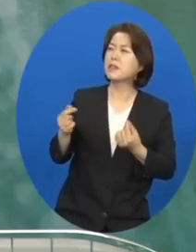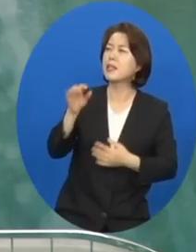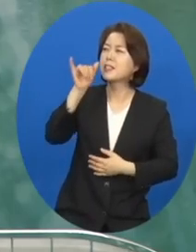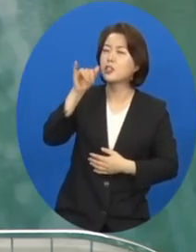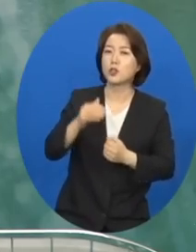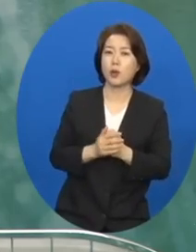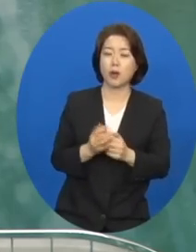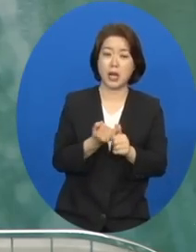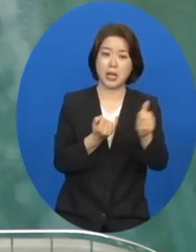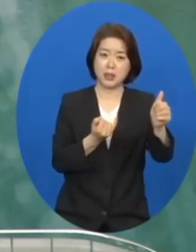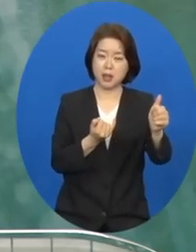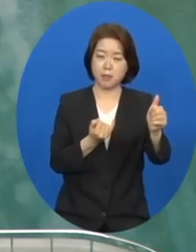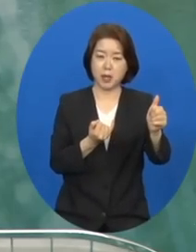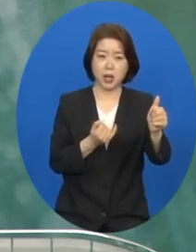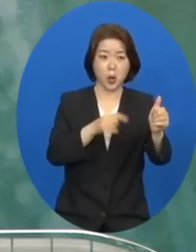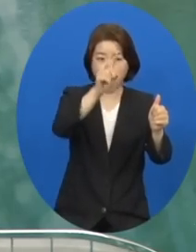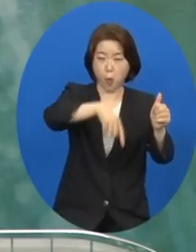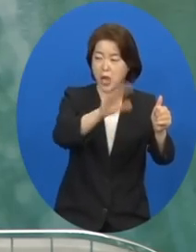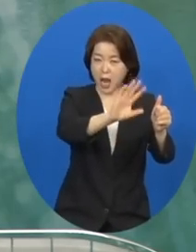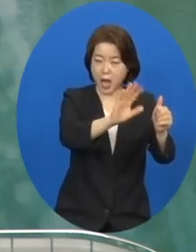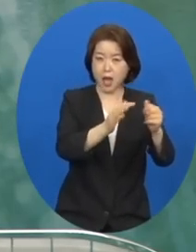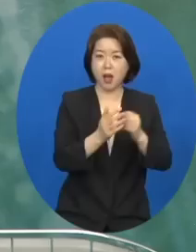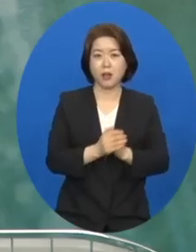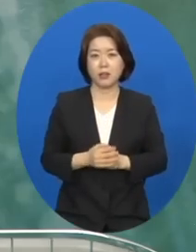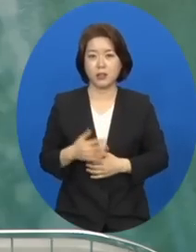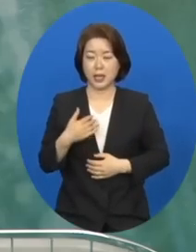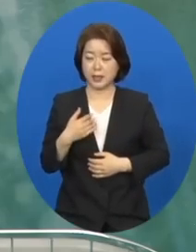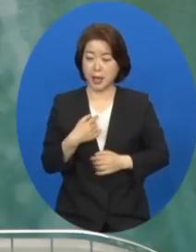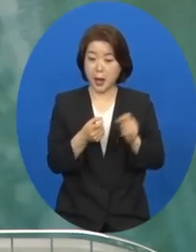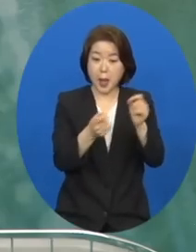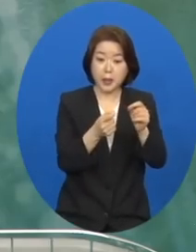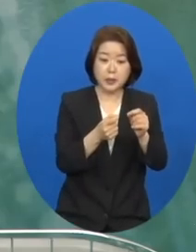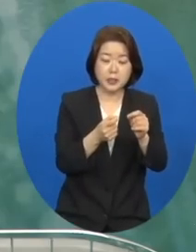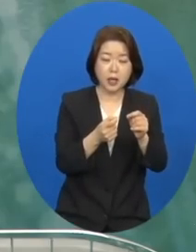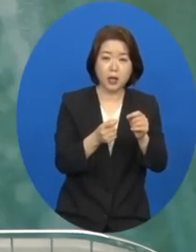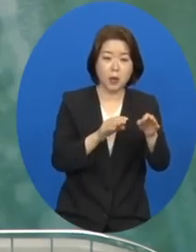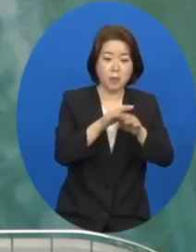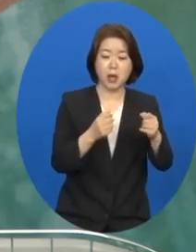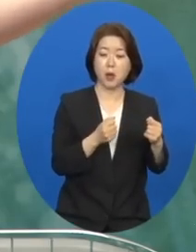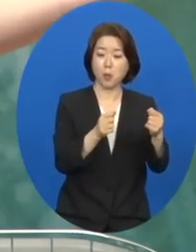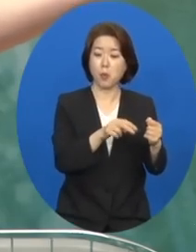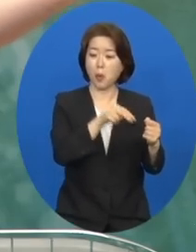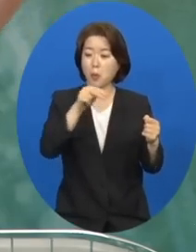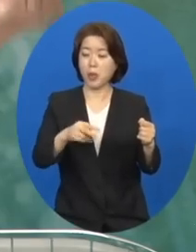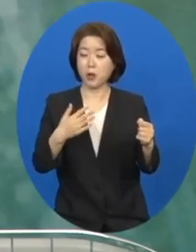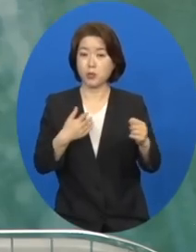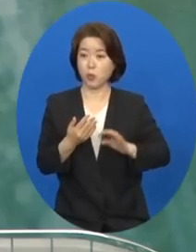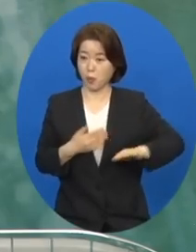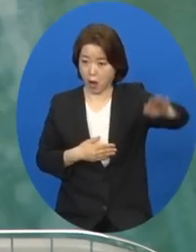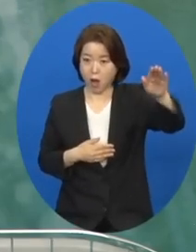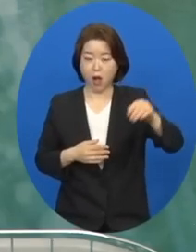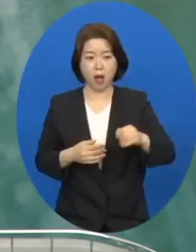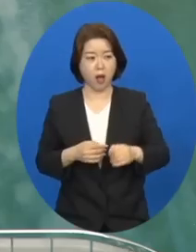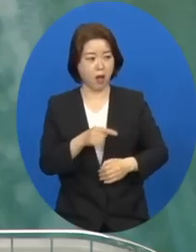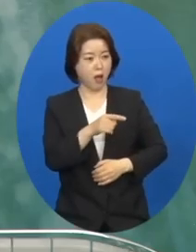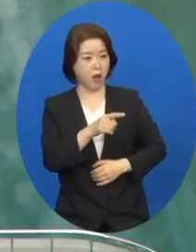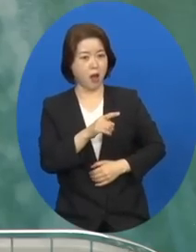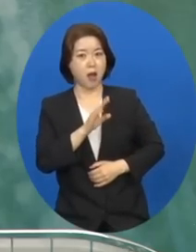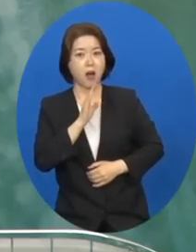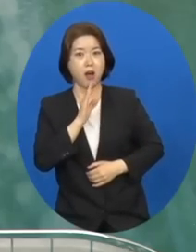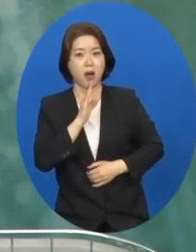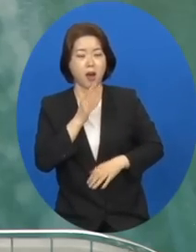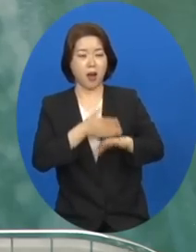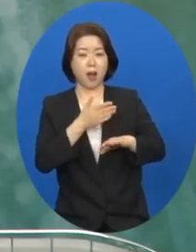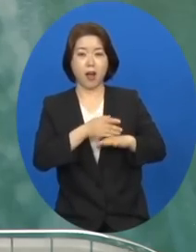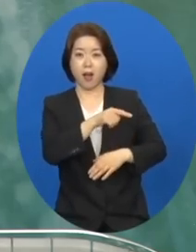남편이 그 오지는 않았는데 그 외에 근처에 와서 딸을 드랍 내려다 지고 간다는 거야 그것만이 더 얼마나 큰 변화 해야 하는